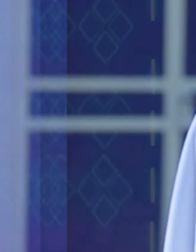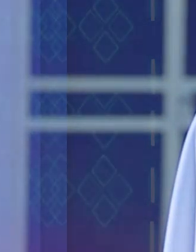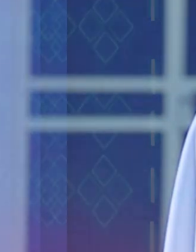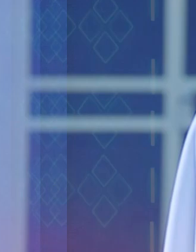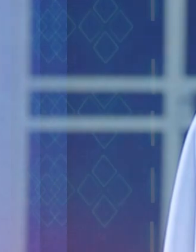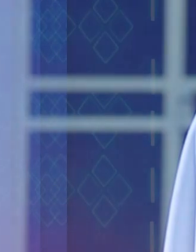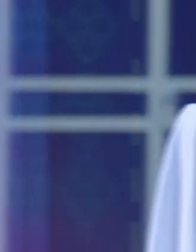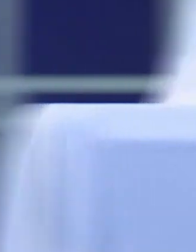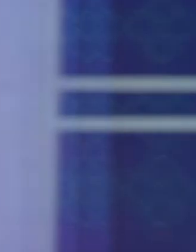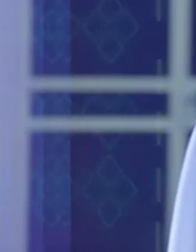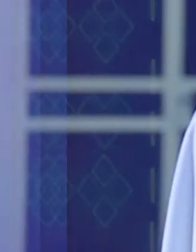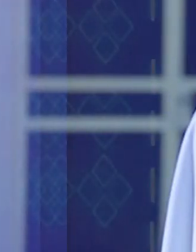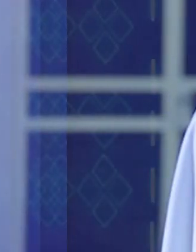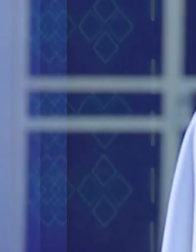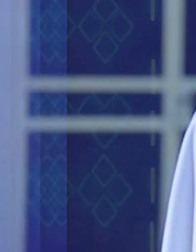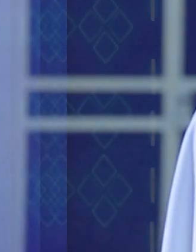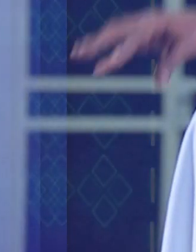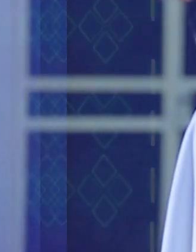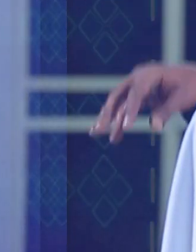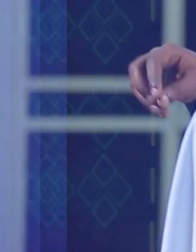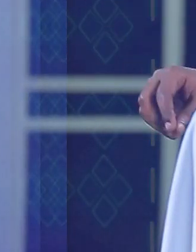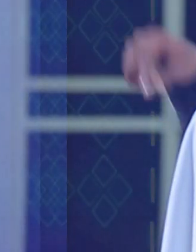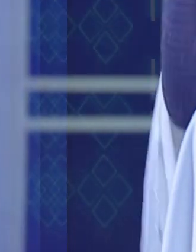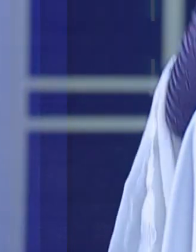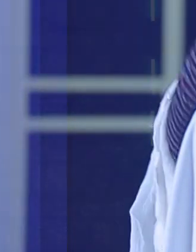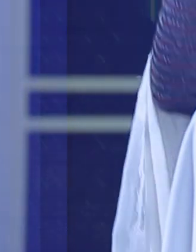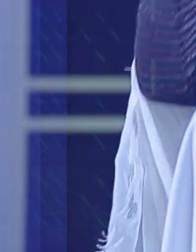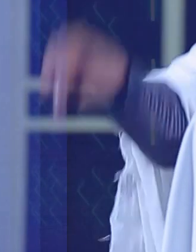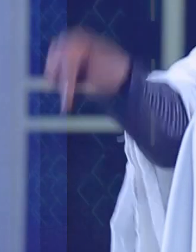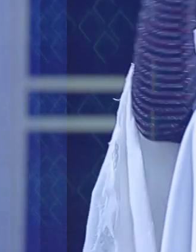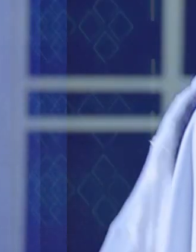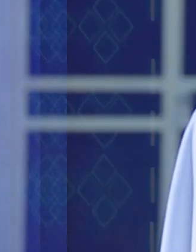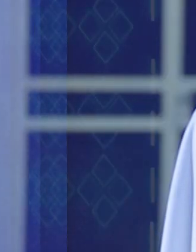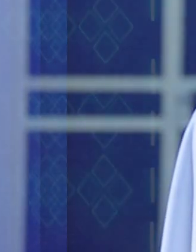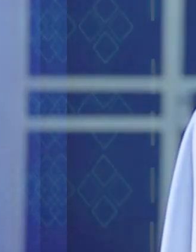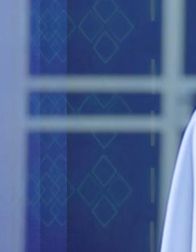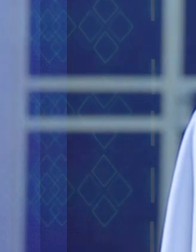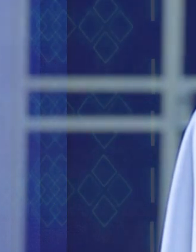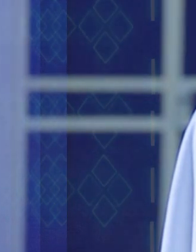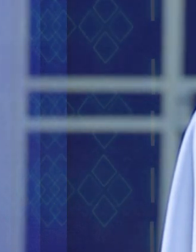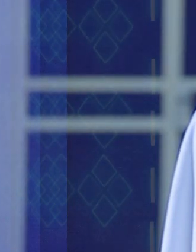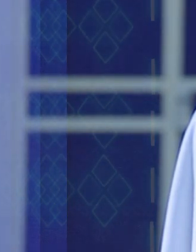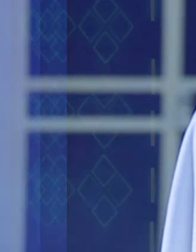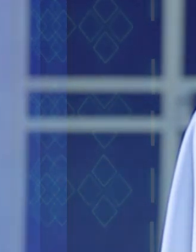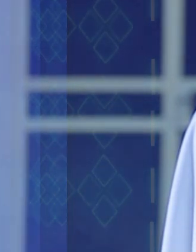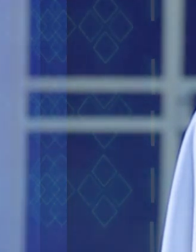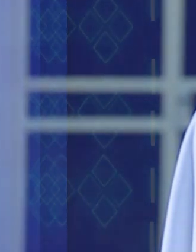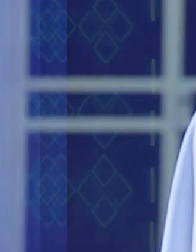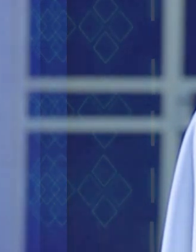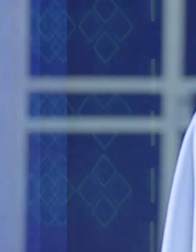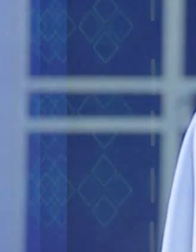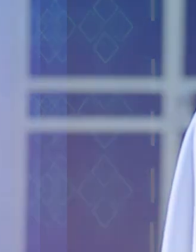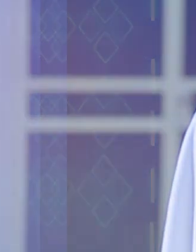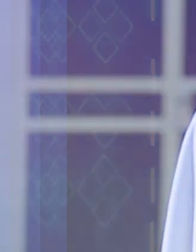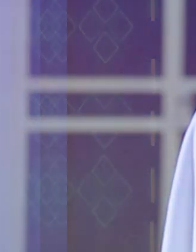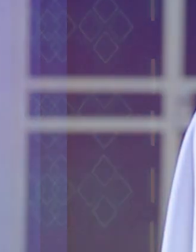አርገን በሰፊው እናነሳለን ታዲያ ምድራውያን ብቻ የሆኑ ስሯን እንኳን አይተው የማይጨርሱ ከምድር እስከ ሰማይ የተዘረጋቸው